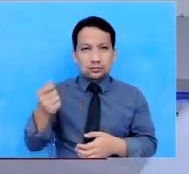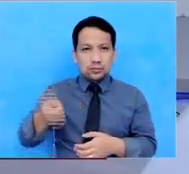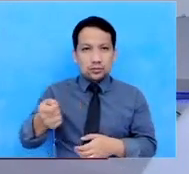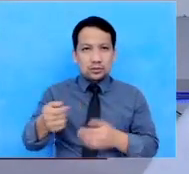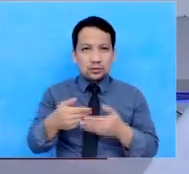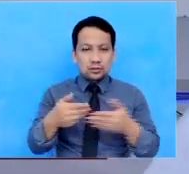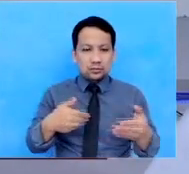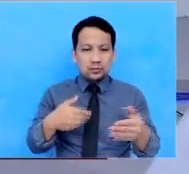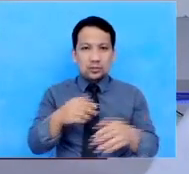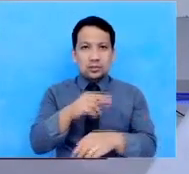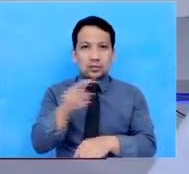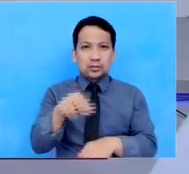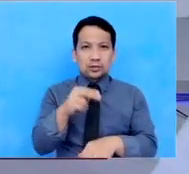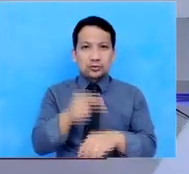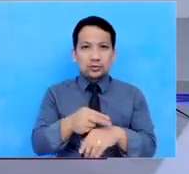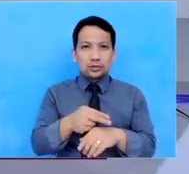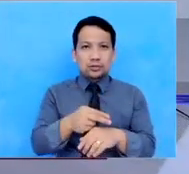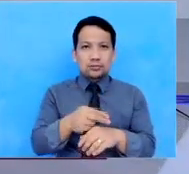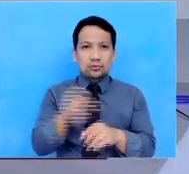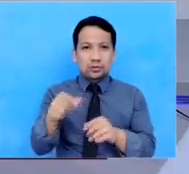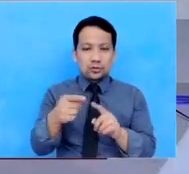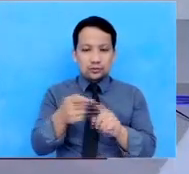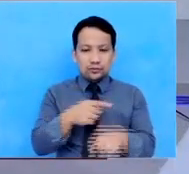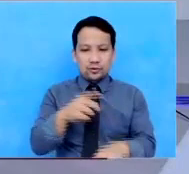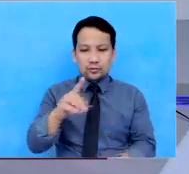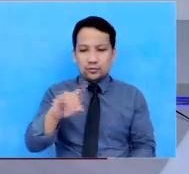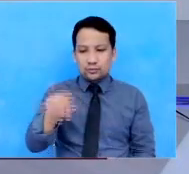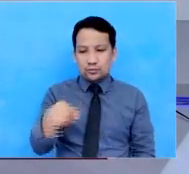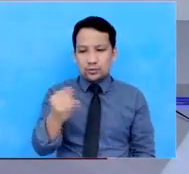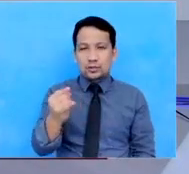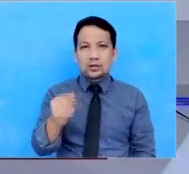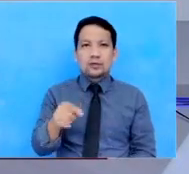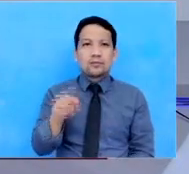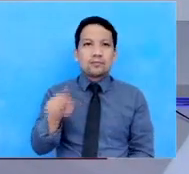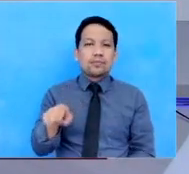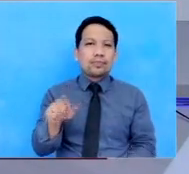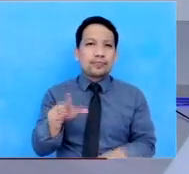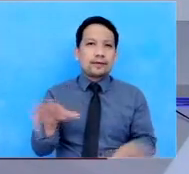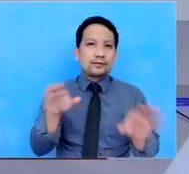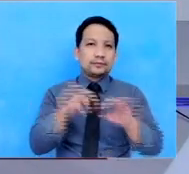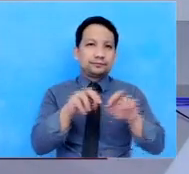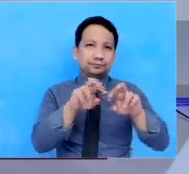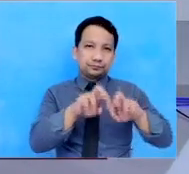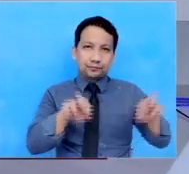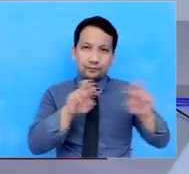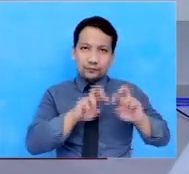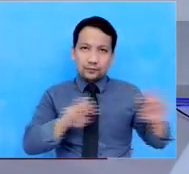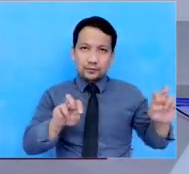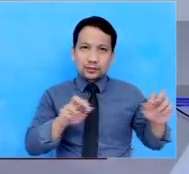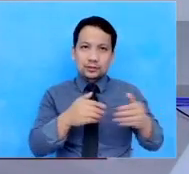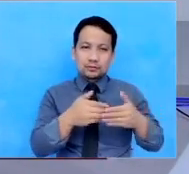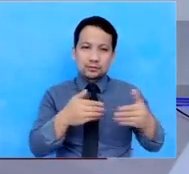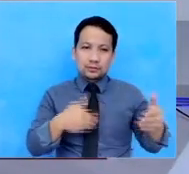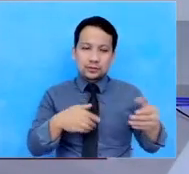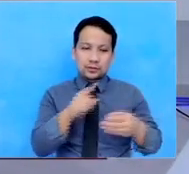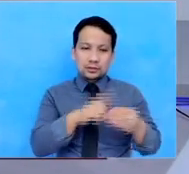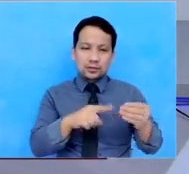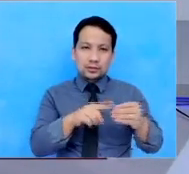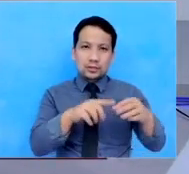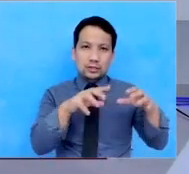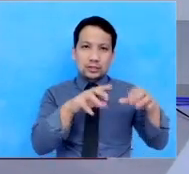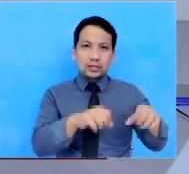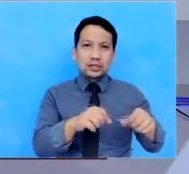National Prosecution Service ng DOJ. At ito po ay matapos ang tinatawag na inquest sa kaso ng mga warrantless arrest o